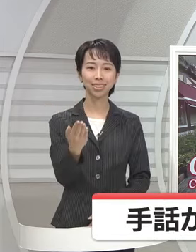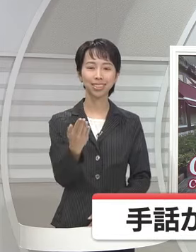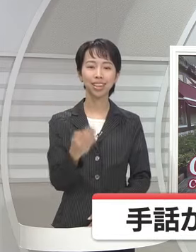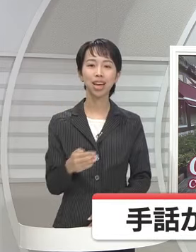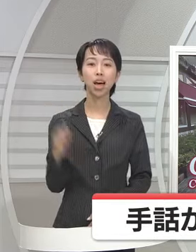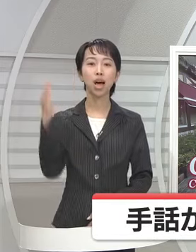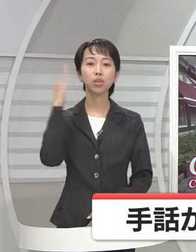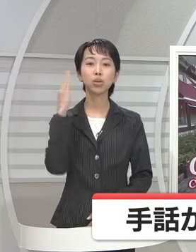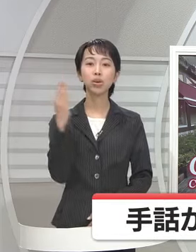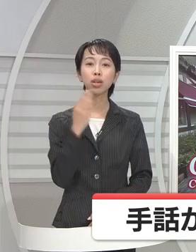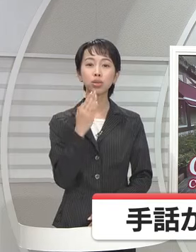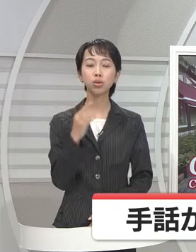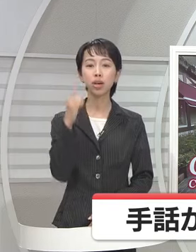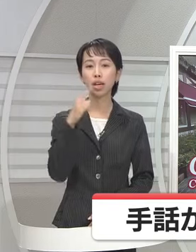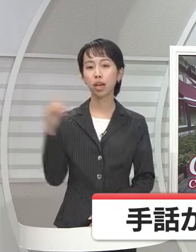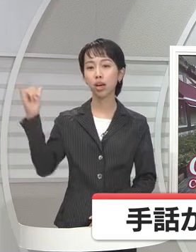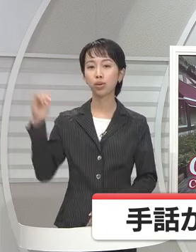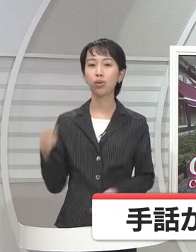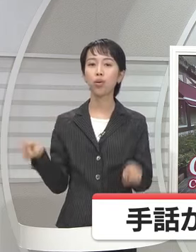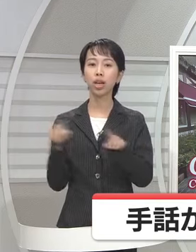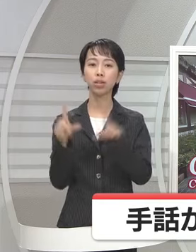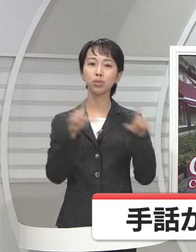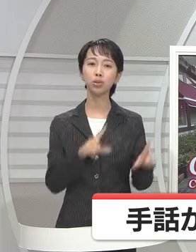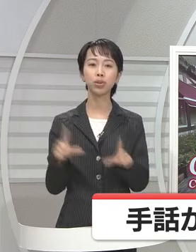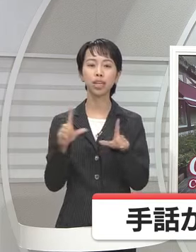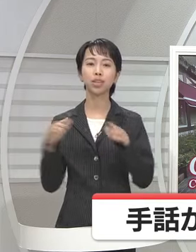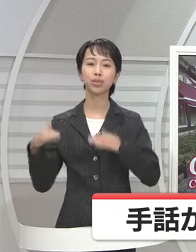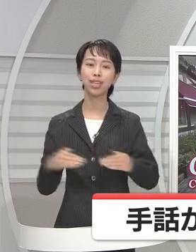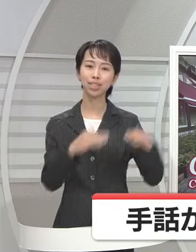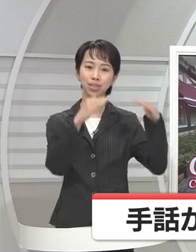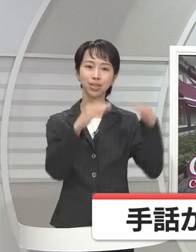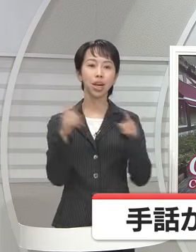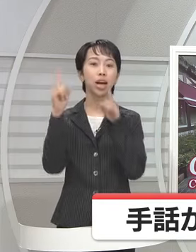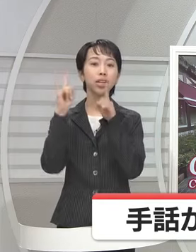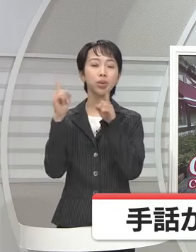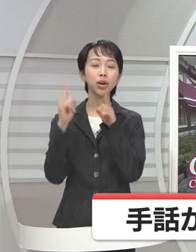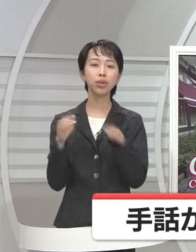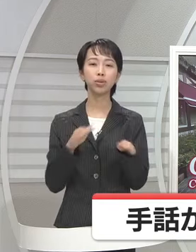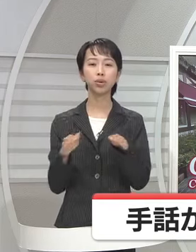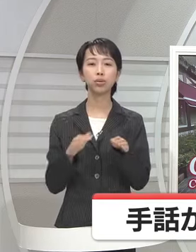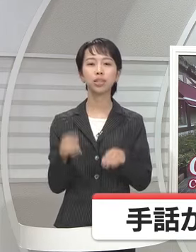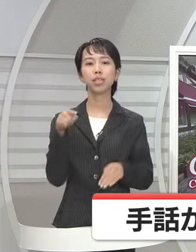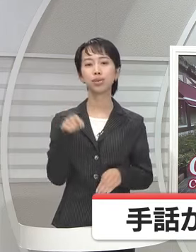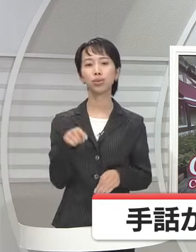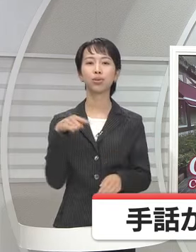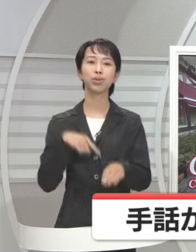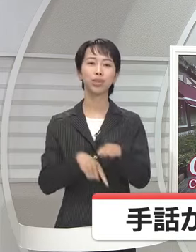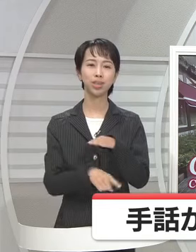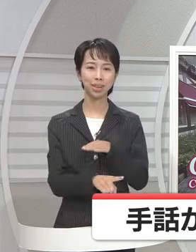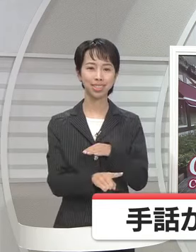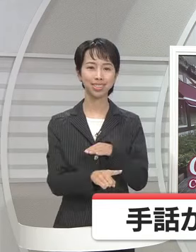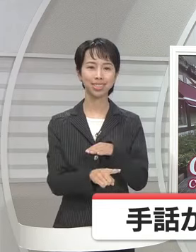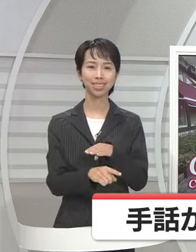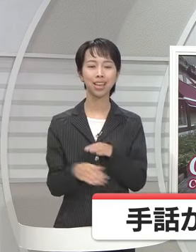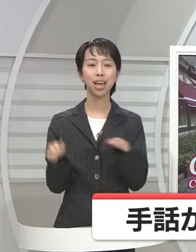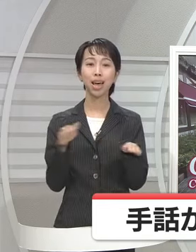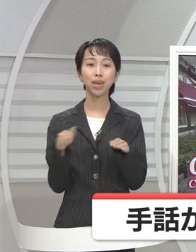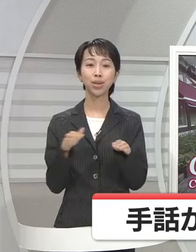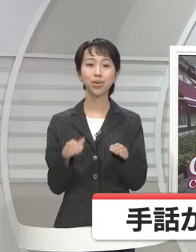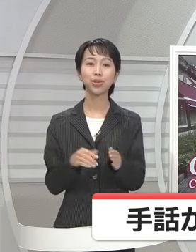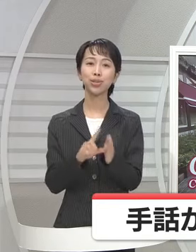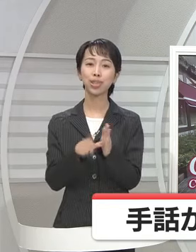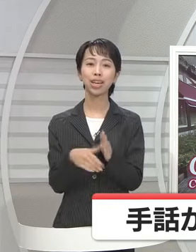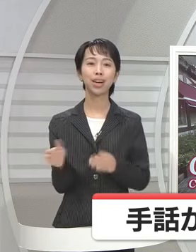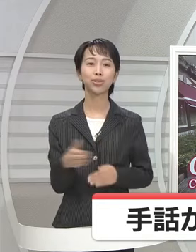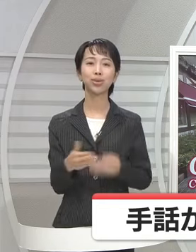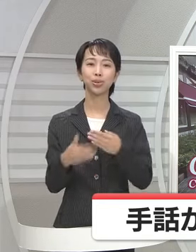か？聴覚障害がある親の元で育つ聞こえる子どもたちのことを言います。